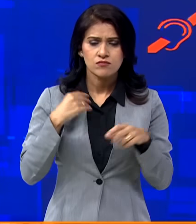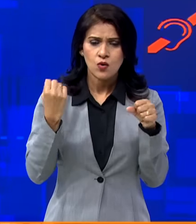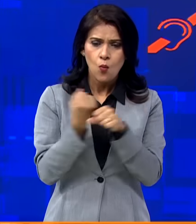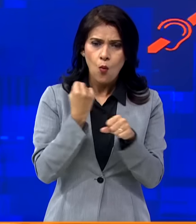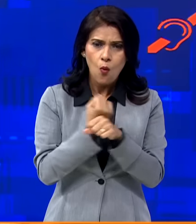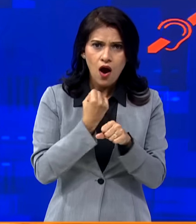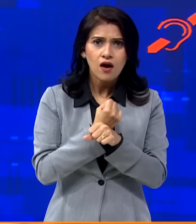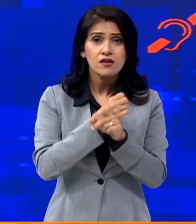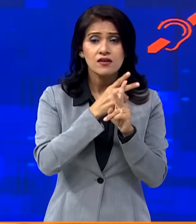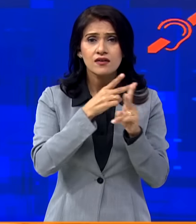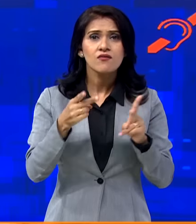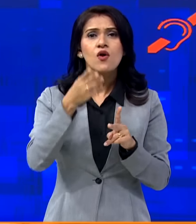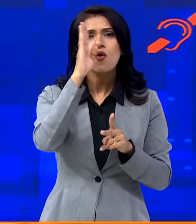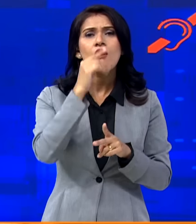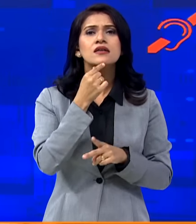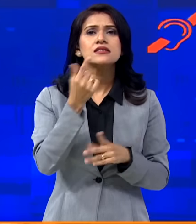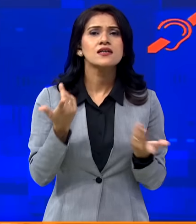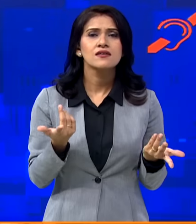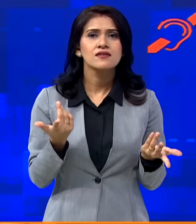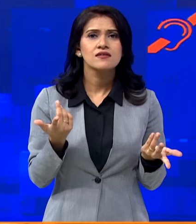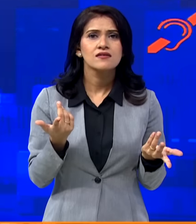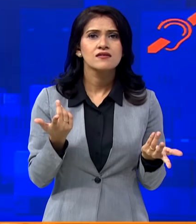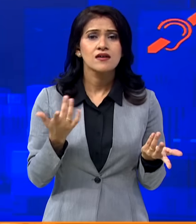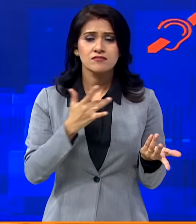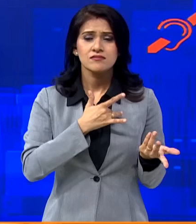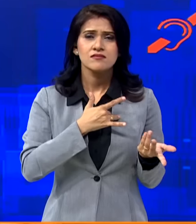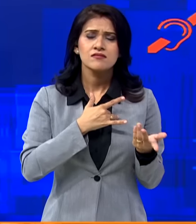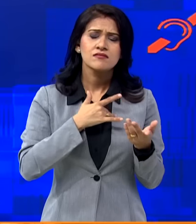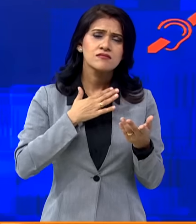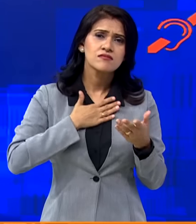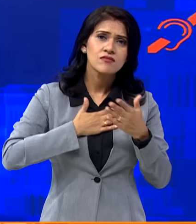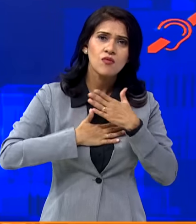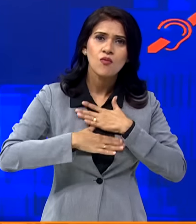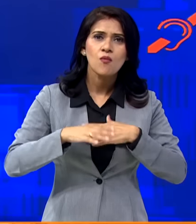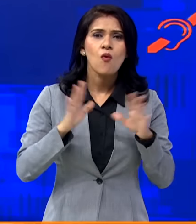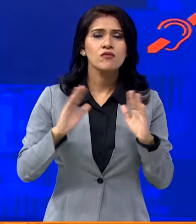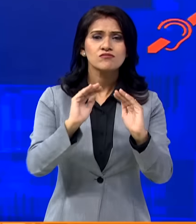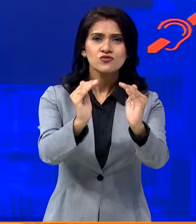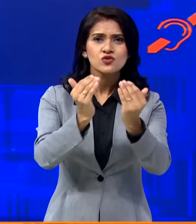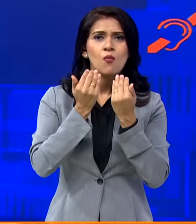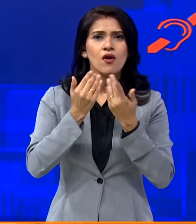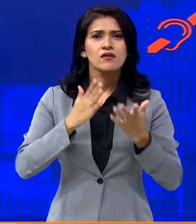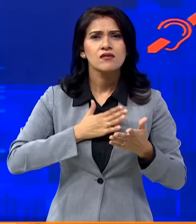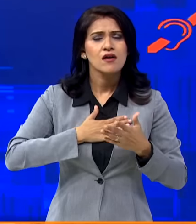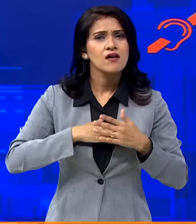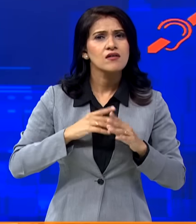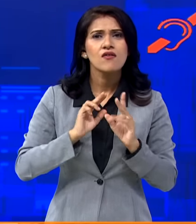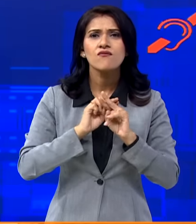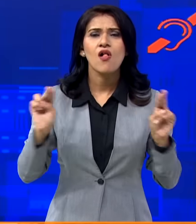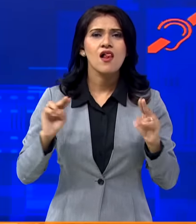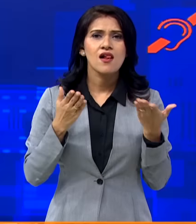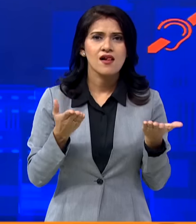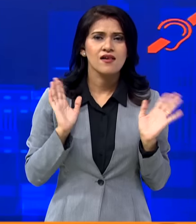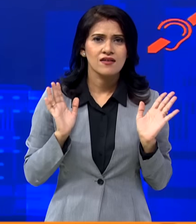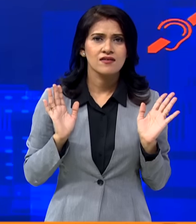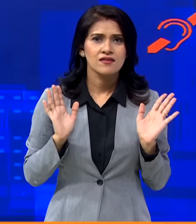करुणा भगवान को क्या कहा गया करुणा निधान भगवान को क्या कहा गया दीन बंधु दया का सागर तो जो दया का